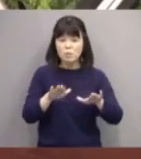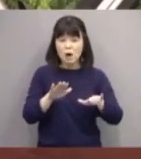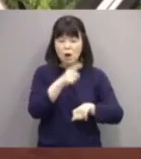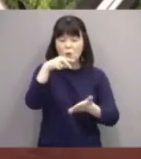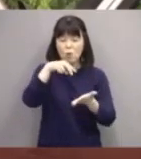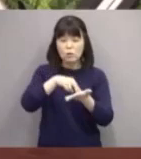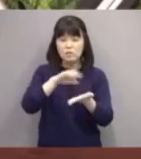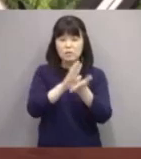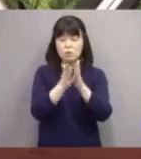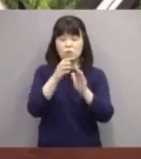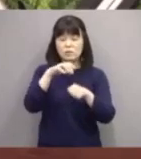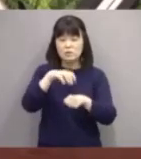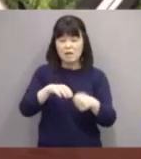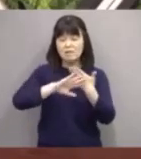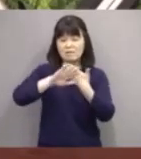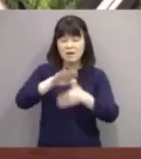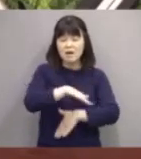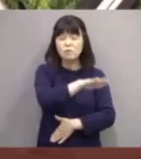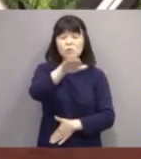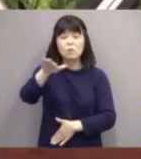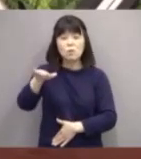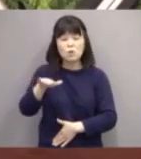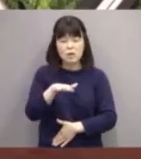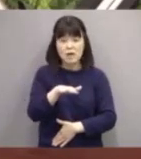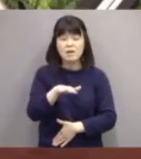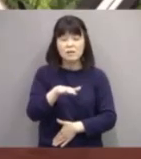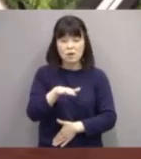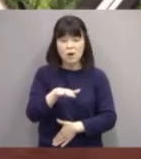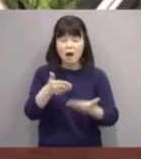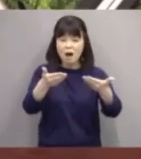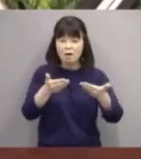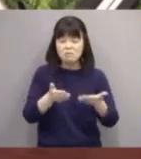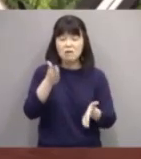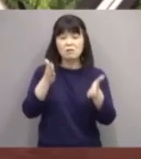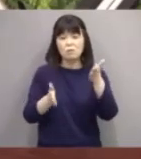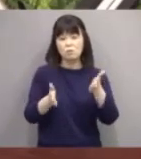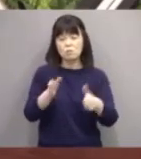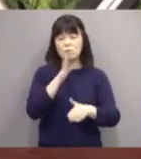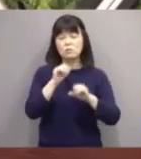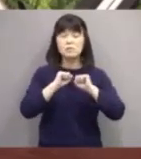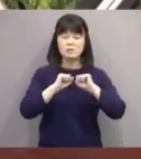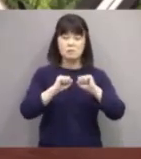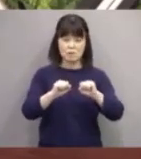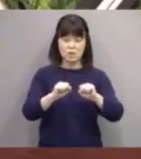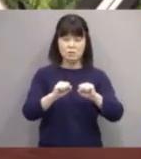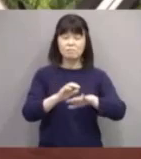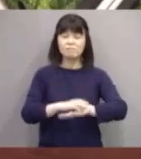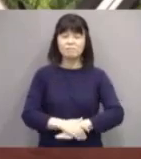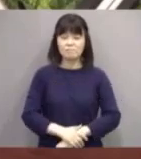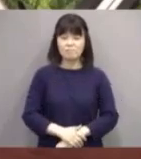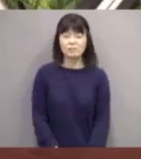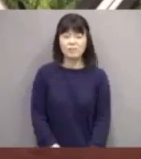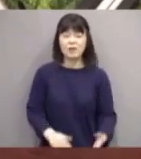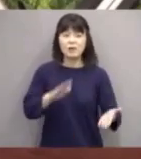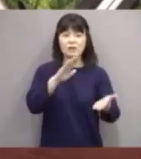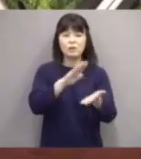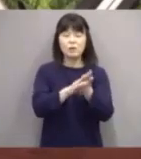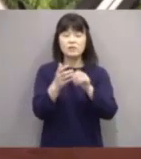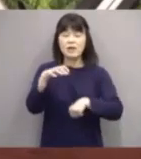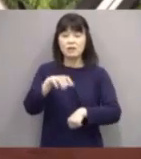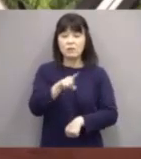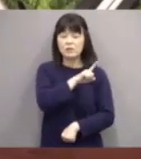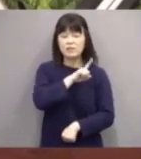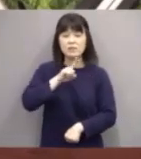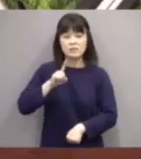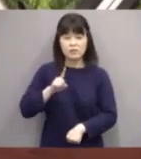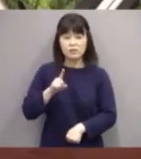園を除くすべての園で一時預かり授業、いわゆる預かり保育を実施しています。幼稚園の1日についてこの